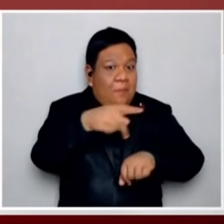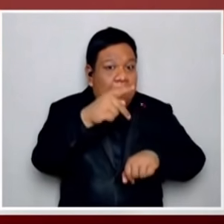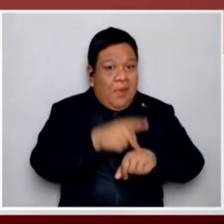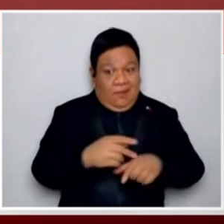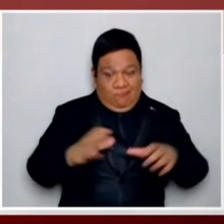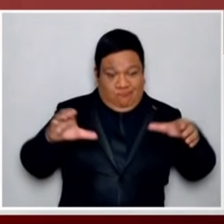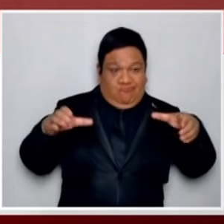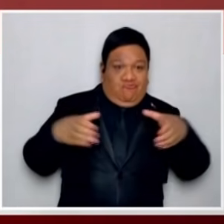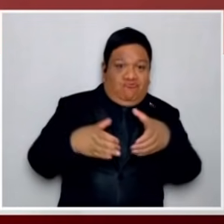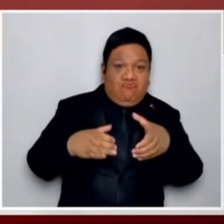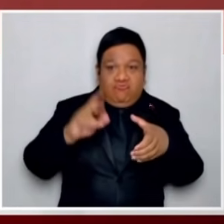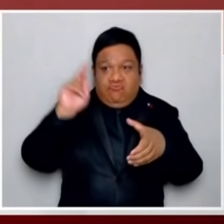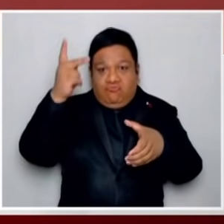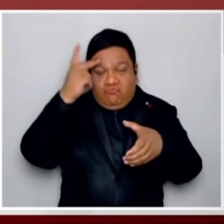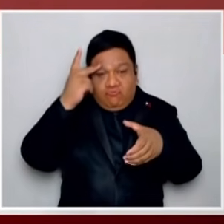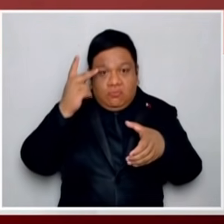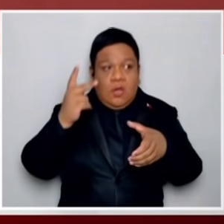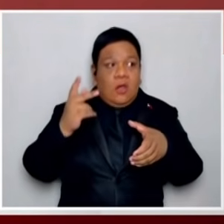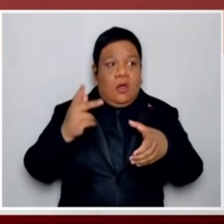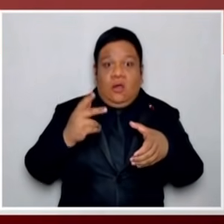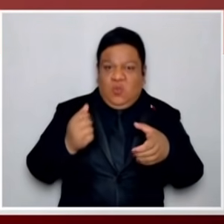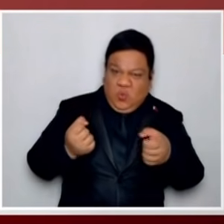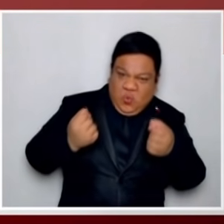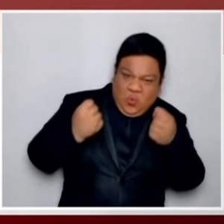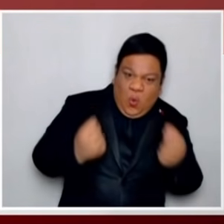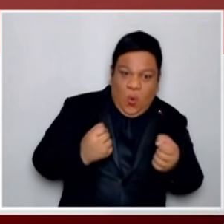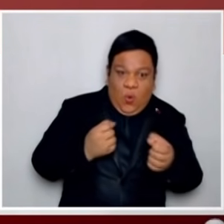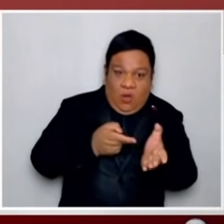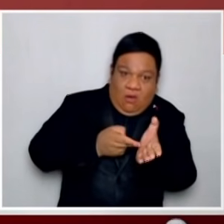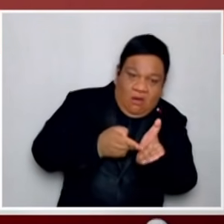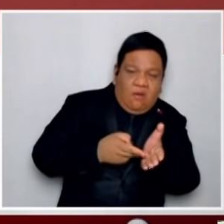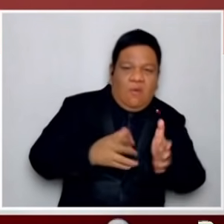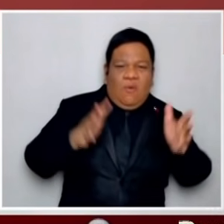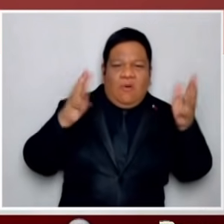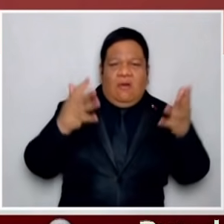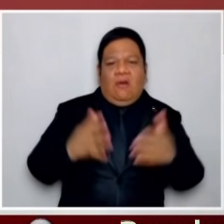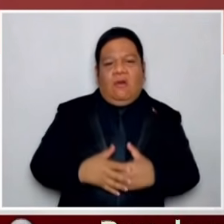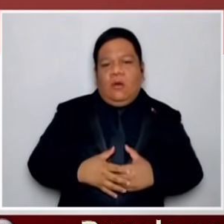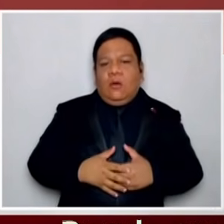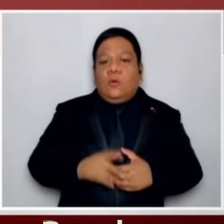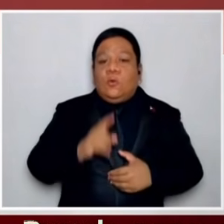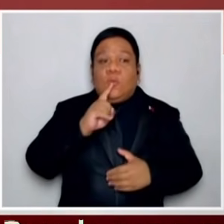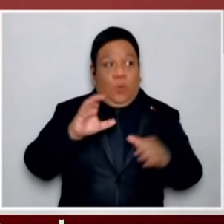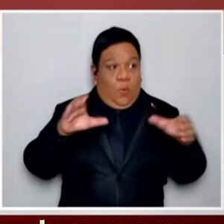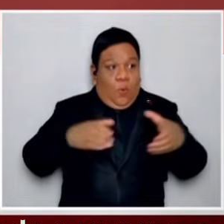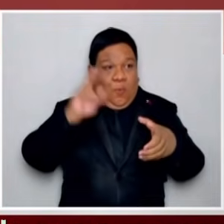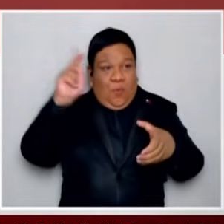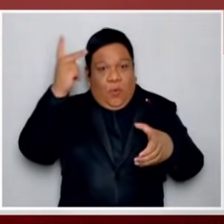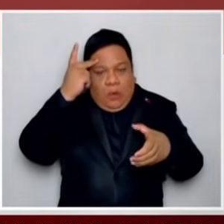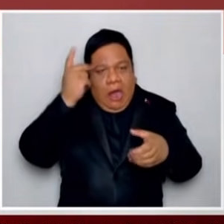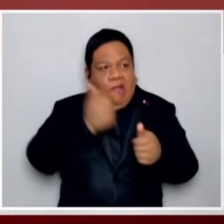po tayong mga totoo at solid na political parties. Ang mga political parties natin ay